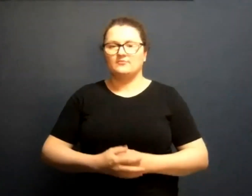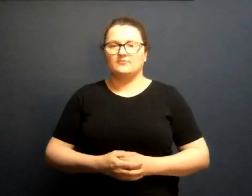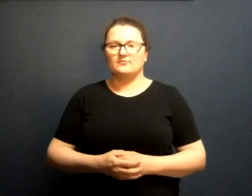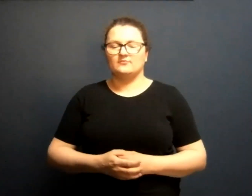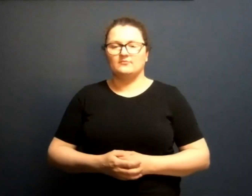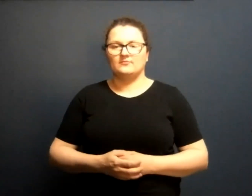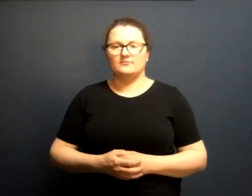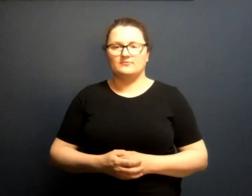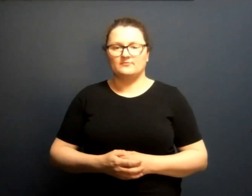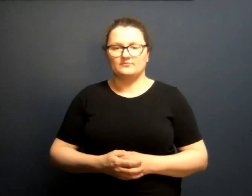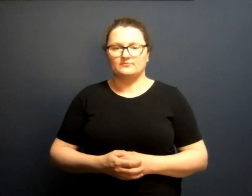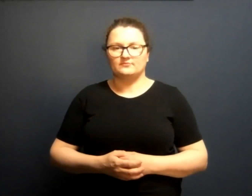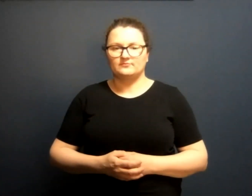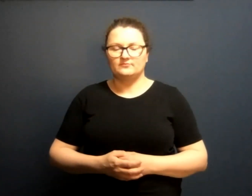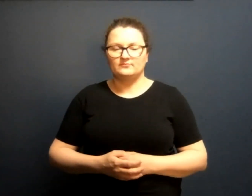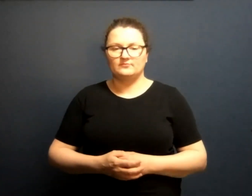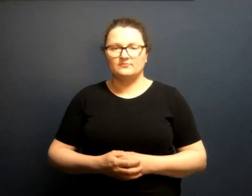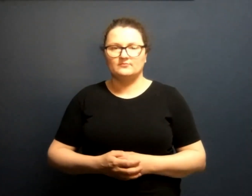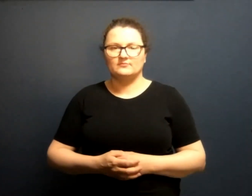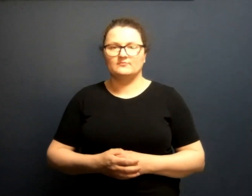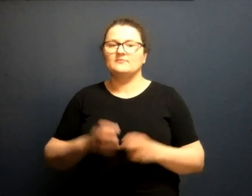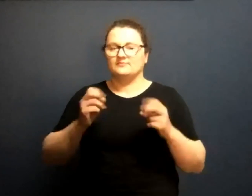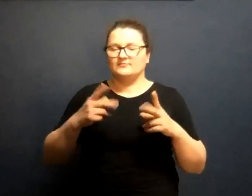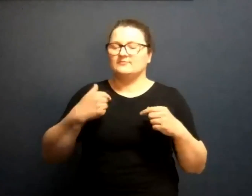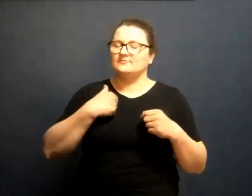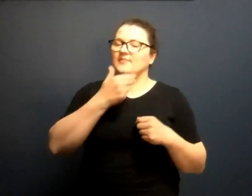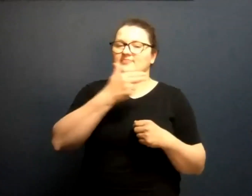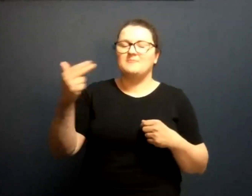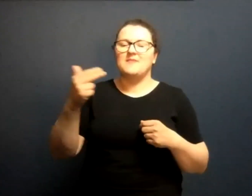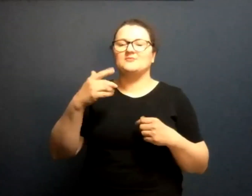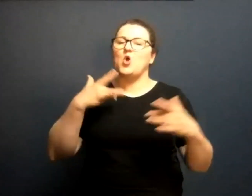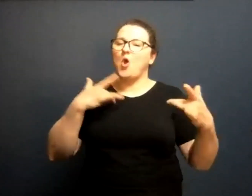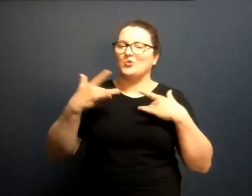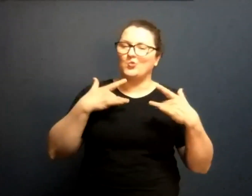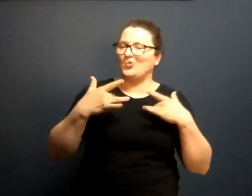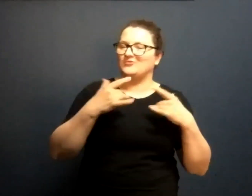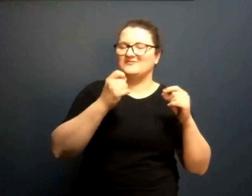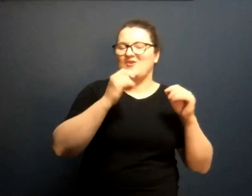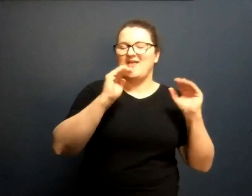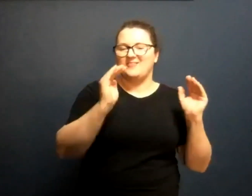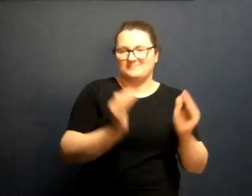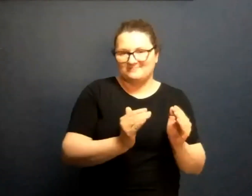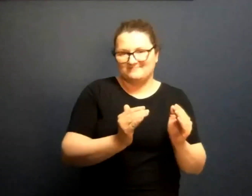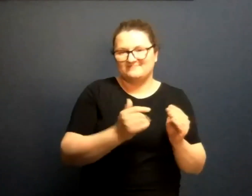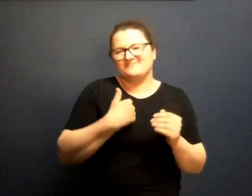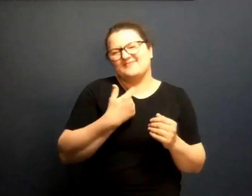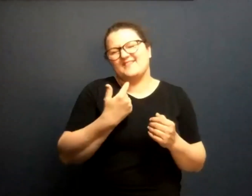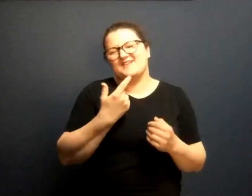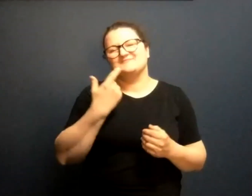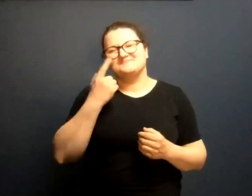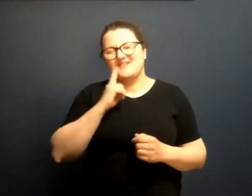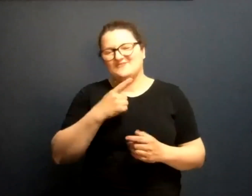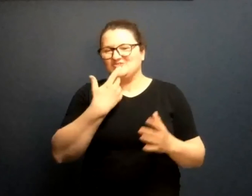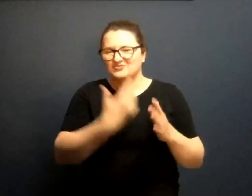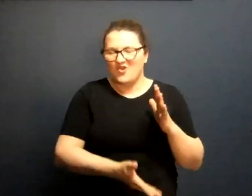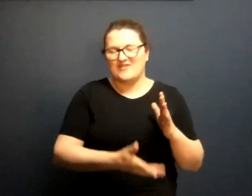Tak, ja ominęłam trochę sobie ten hollywoodzki wątek i to też z dużym bólem. To jest tak jak na wybiegach,